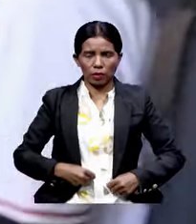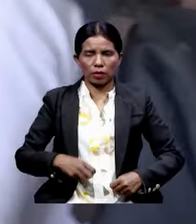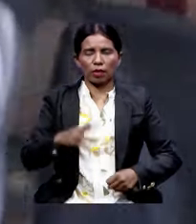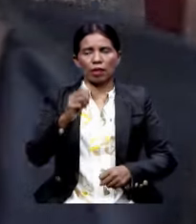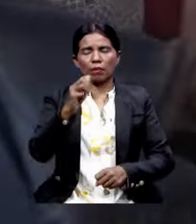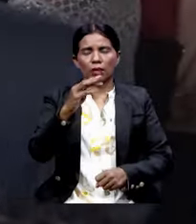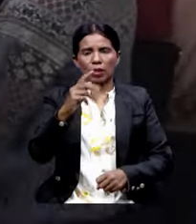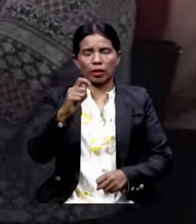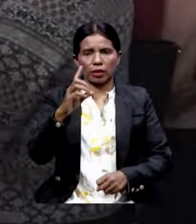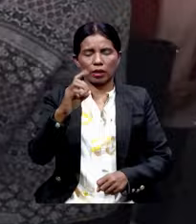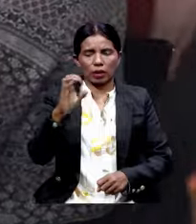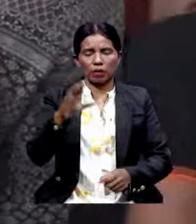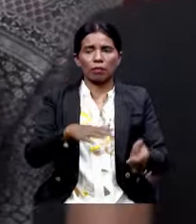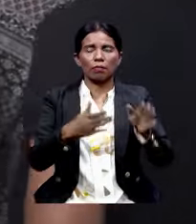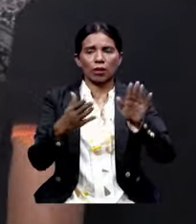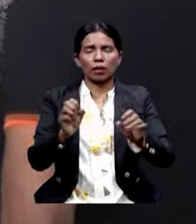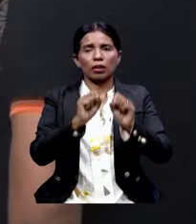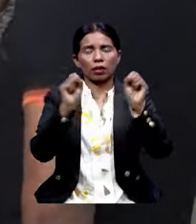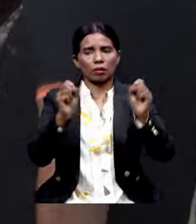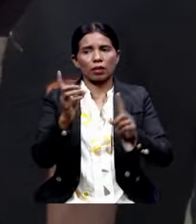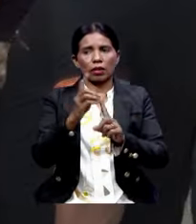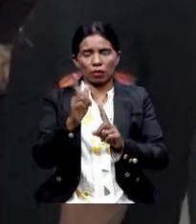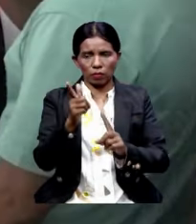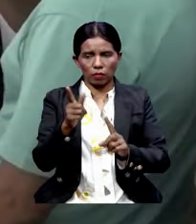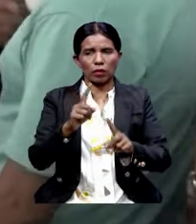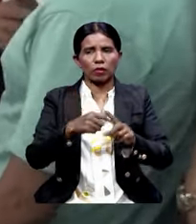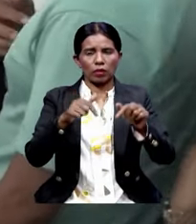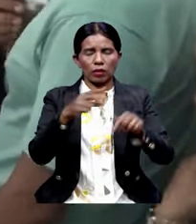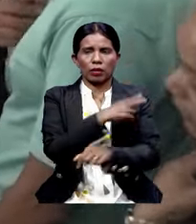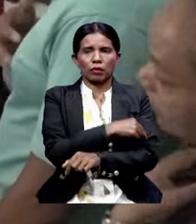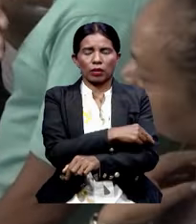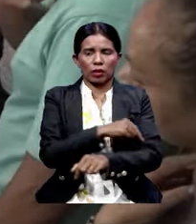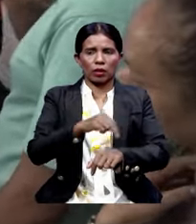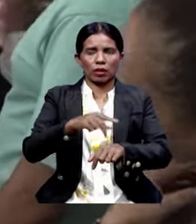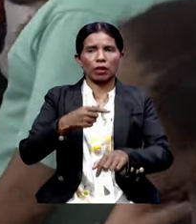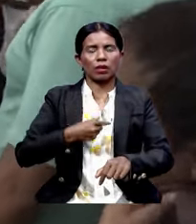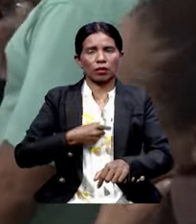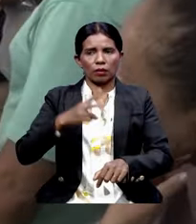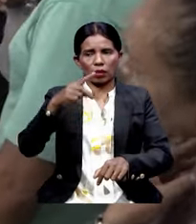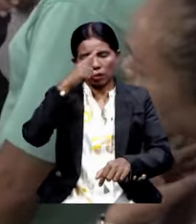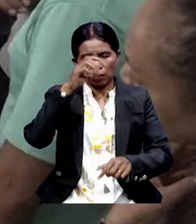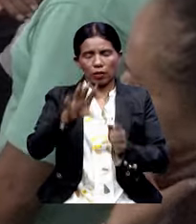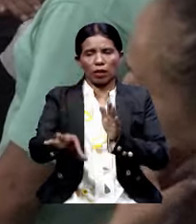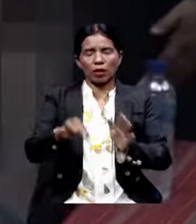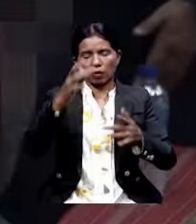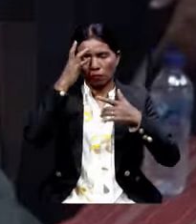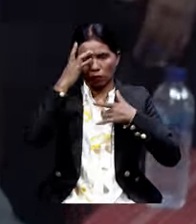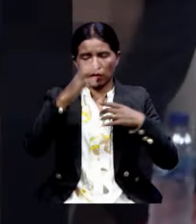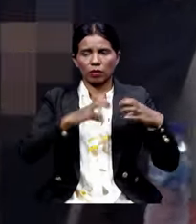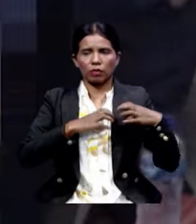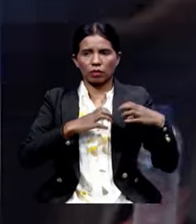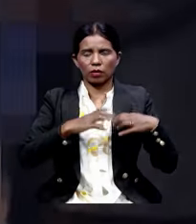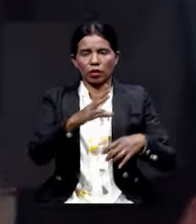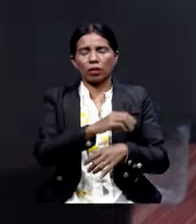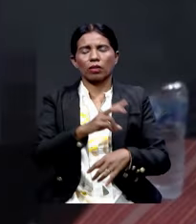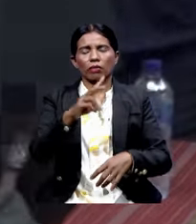Benevides Hakotu Is i Hasabadu Loron Ronulu Fulang ne i Ospital Nasional Guidu Valadares tamba heta nataka saun fuan i Sala